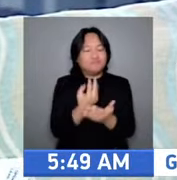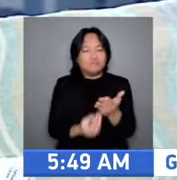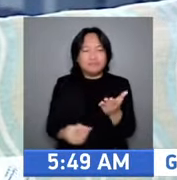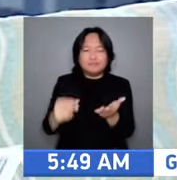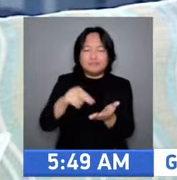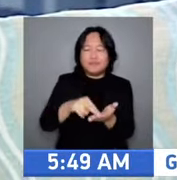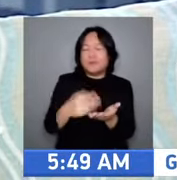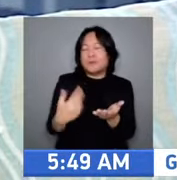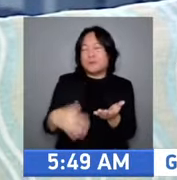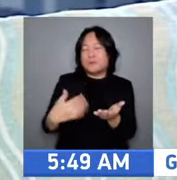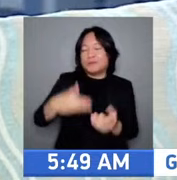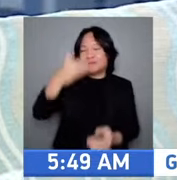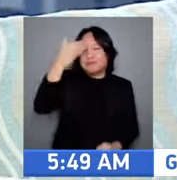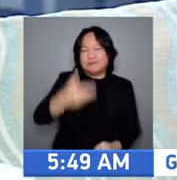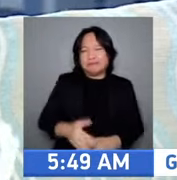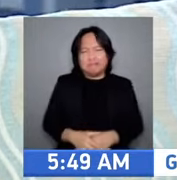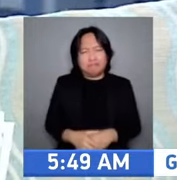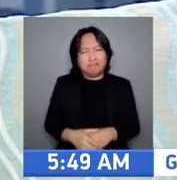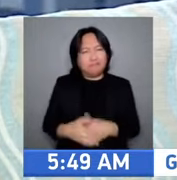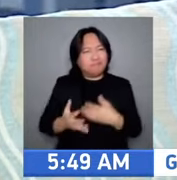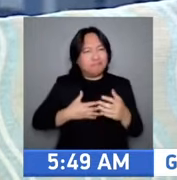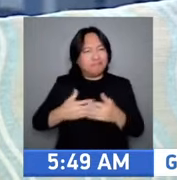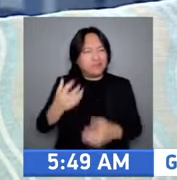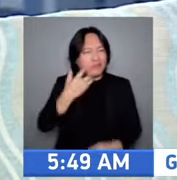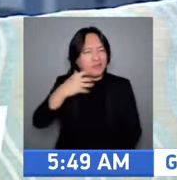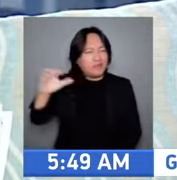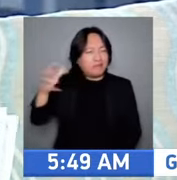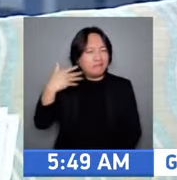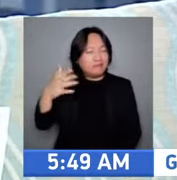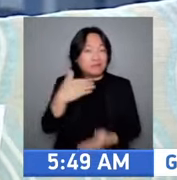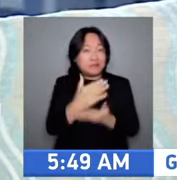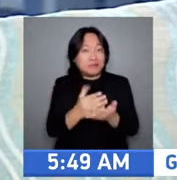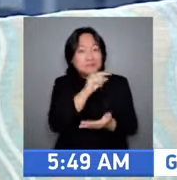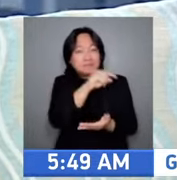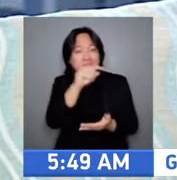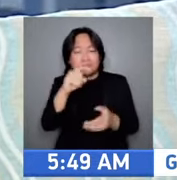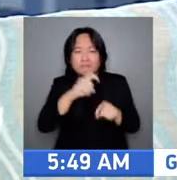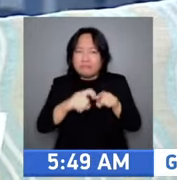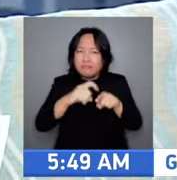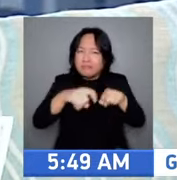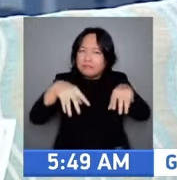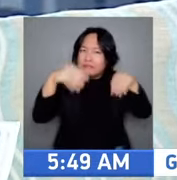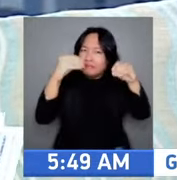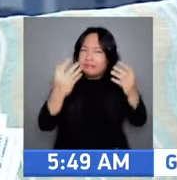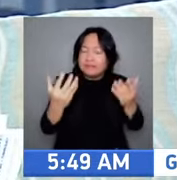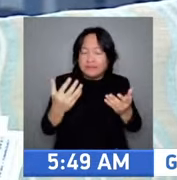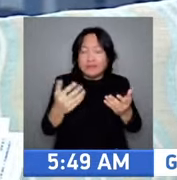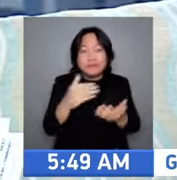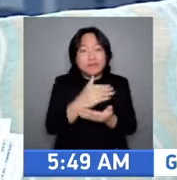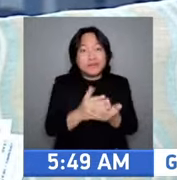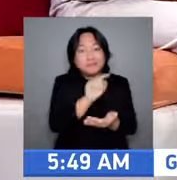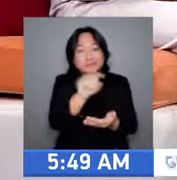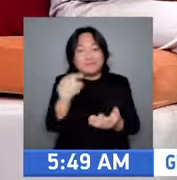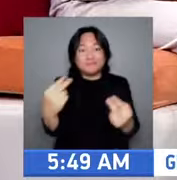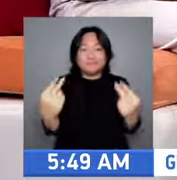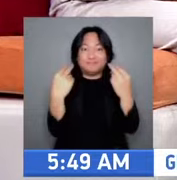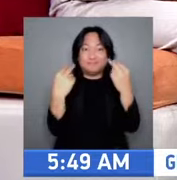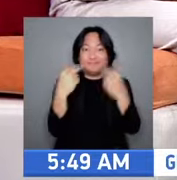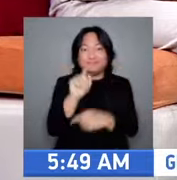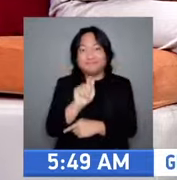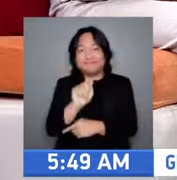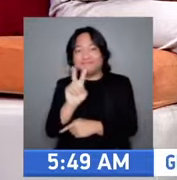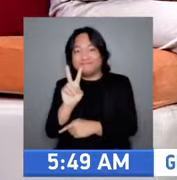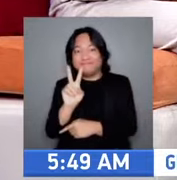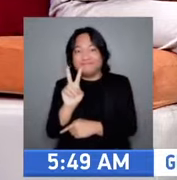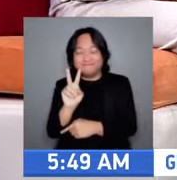walang kuryente. O, hello sa mga nakatutok agad sa TV at kasama namin hanggang alas 8 ng umaga. Hello! Hello.